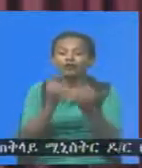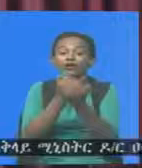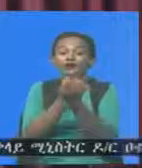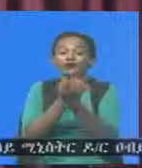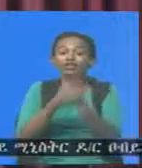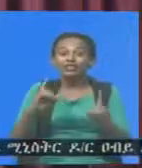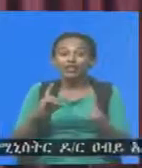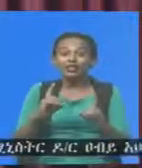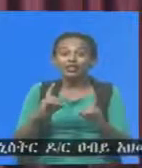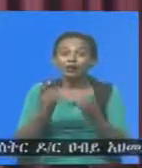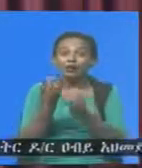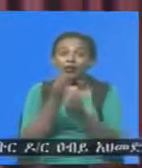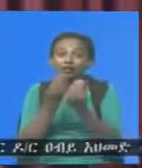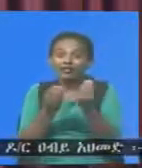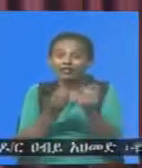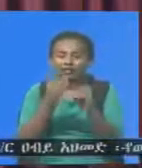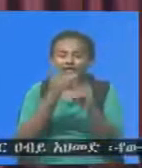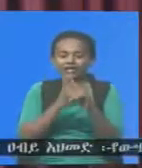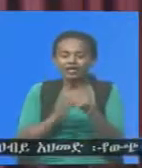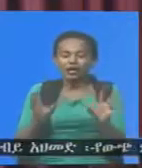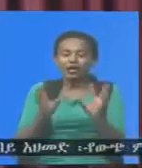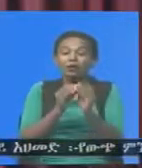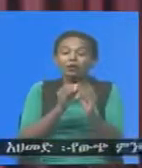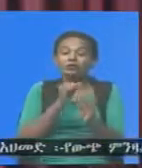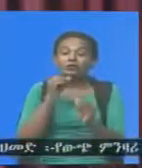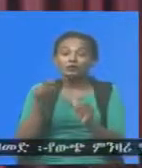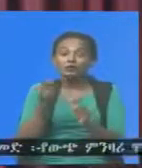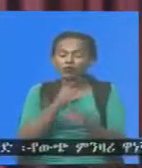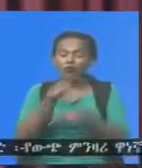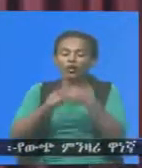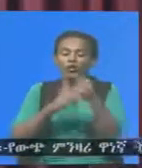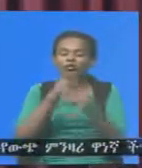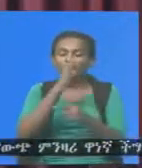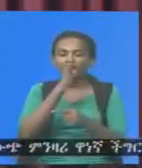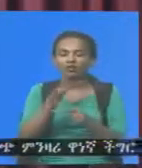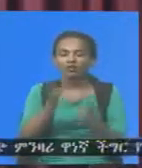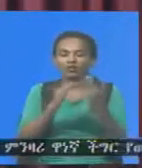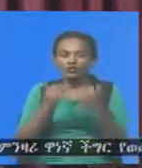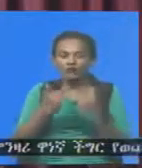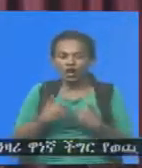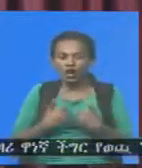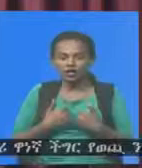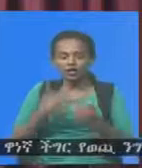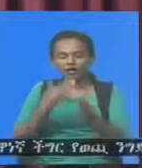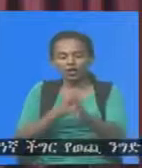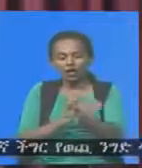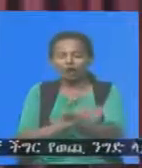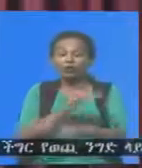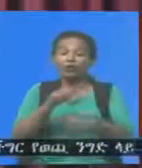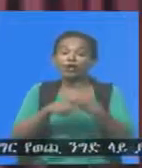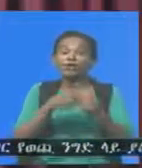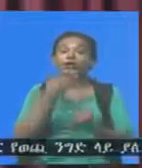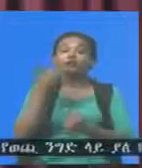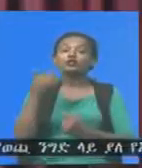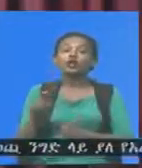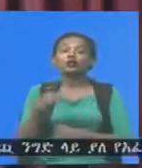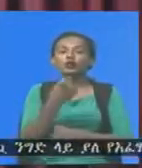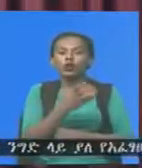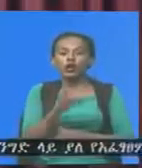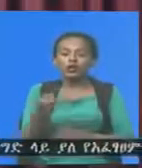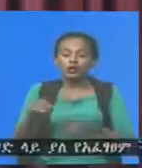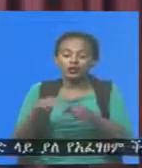ክራይ የማይሰበስብ ተቋም መፍጠር ሆኖ ሲያበቃ በሂደት የሚፈጠር ችግር ካለ ይያረሙ መሄድ የሚሻል ይሆናልና